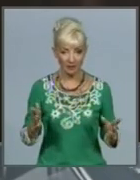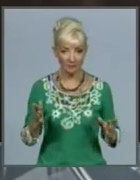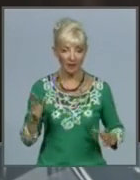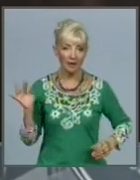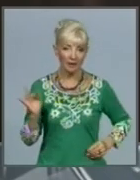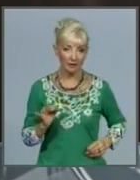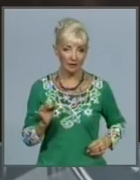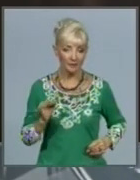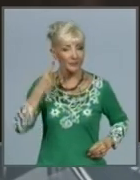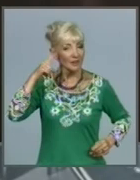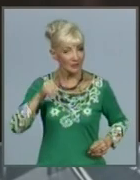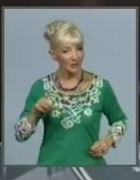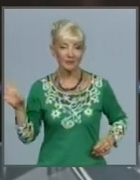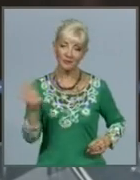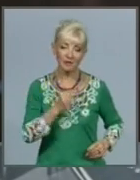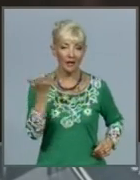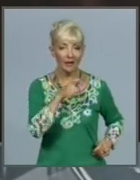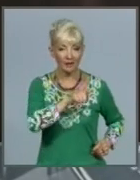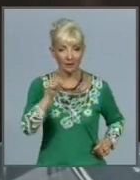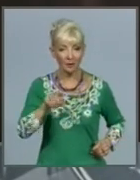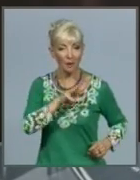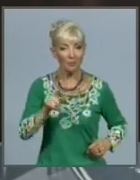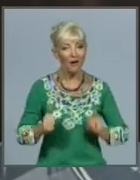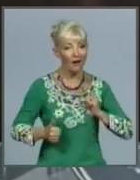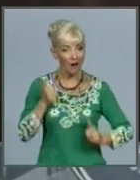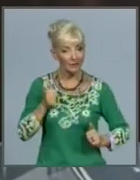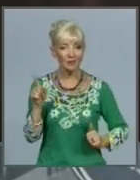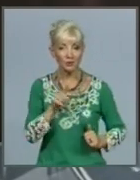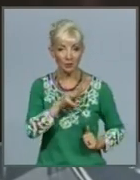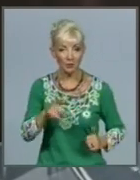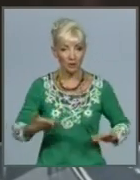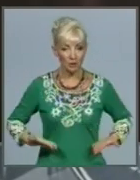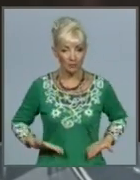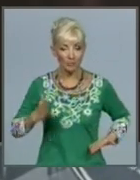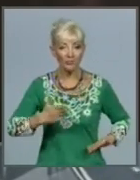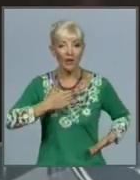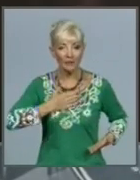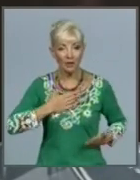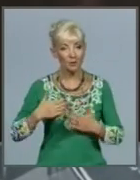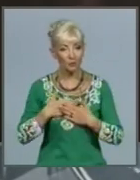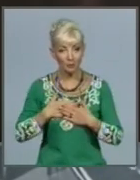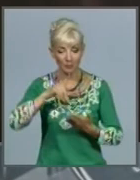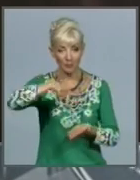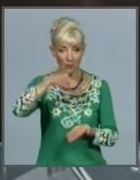мы харьковчане, и мы горды, что мы живем в нашем любимом городе. И